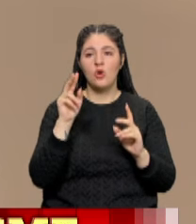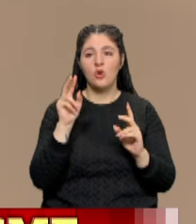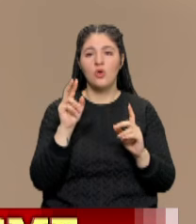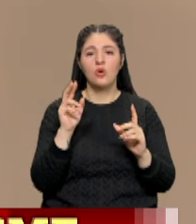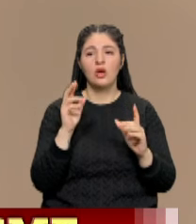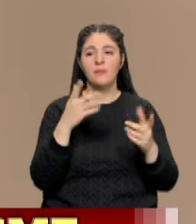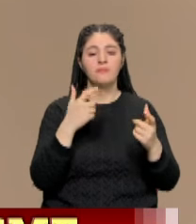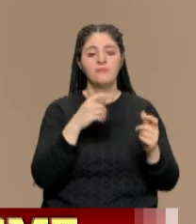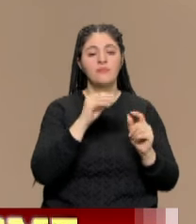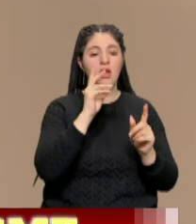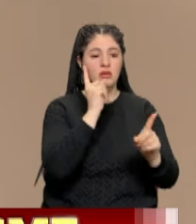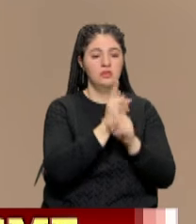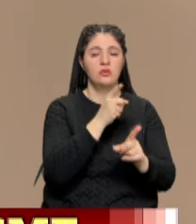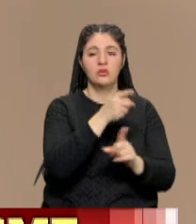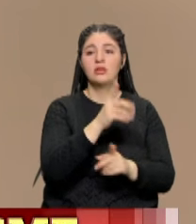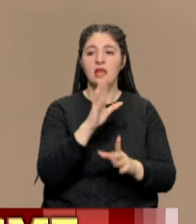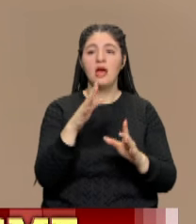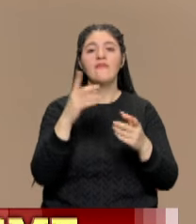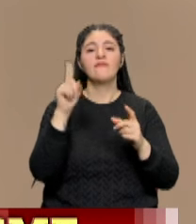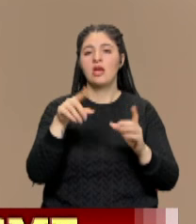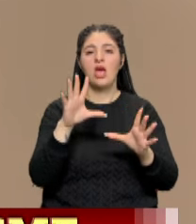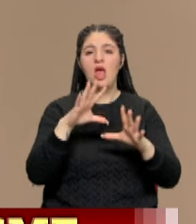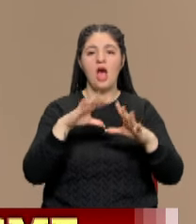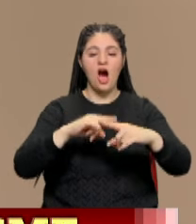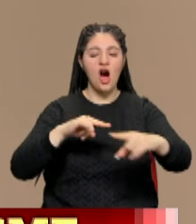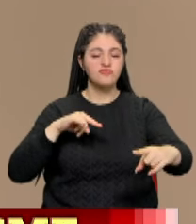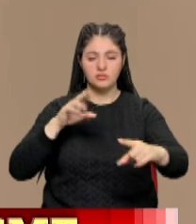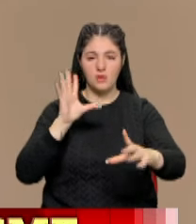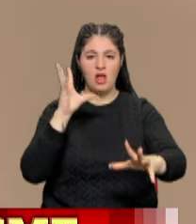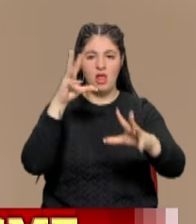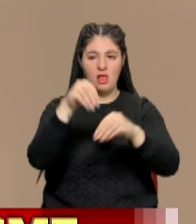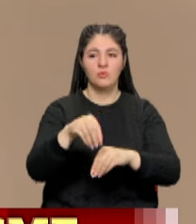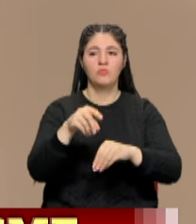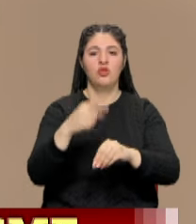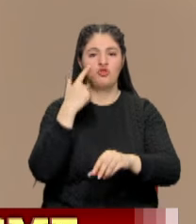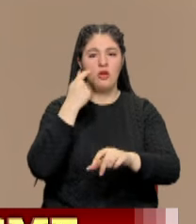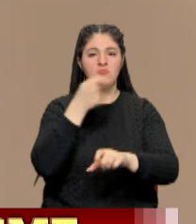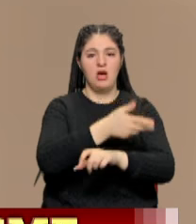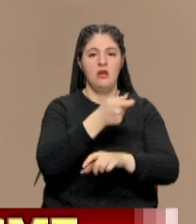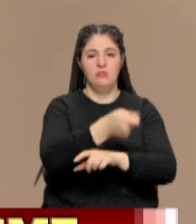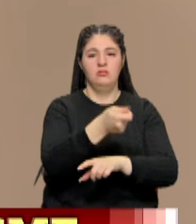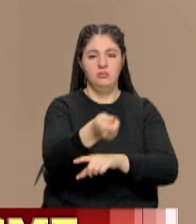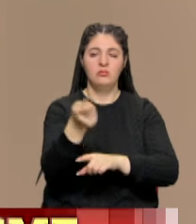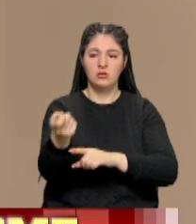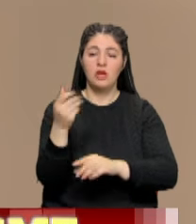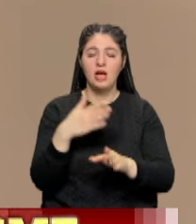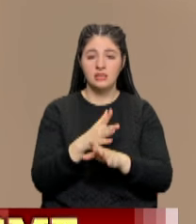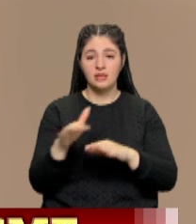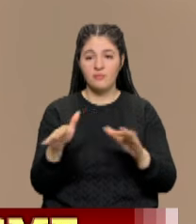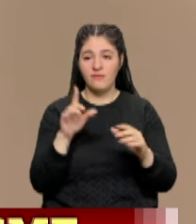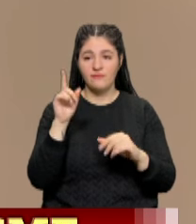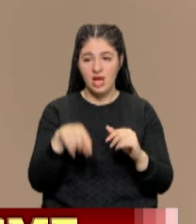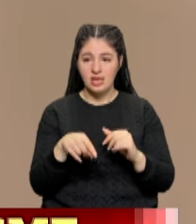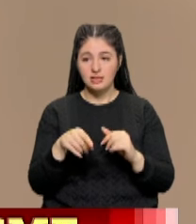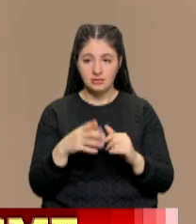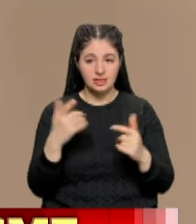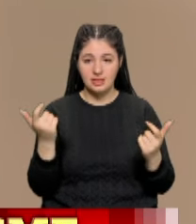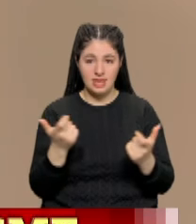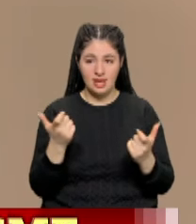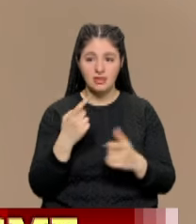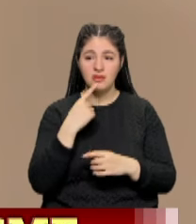değildir. Yani vergilerin hepsi bir havuzda toplanır ve bu havuzdan harcanır. Bu nedenle aslında deprem vergisi